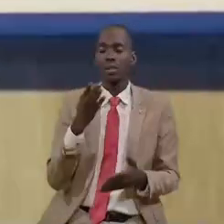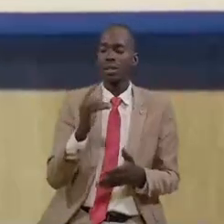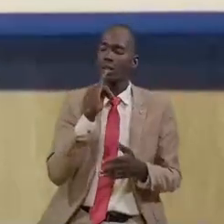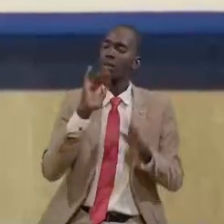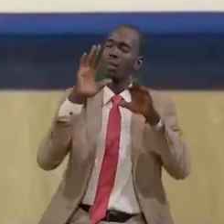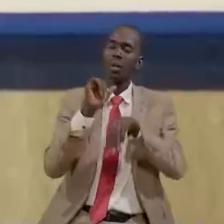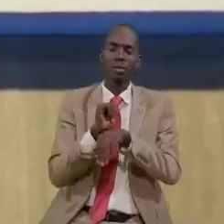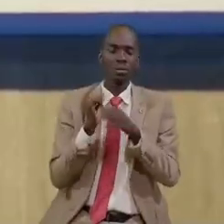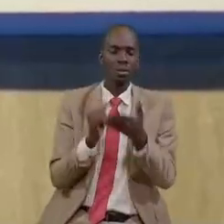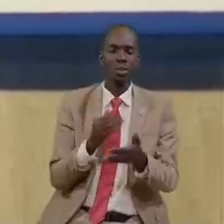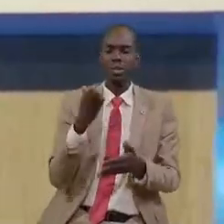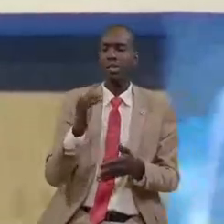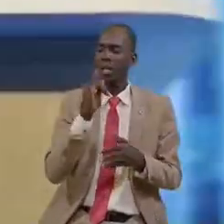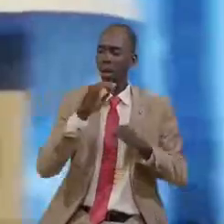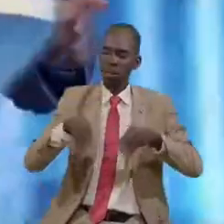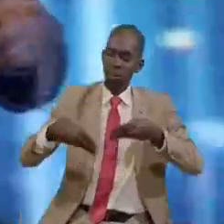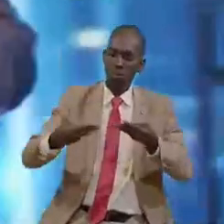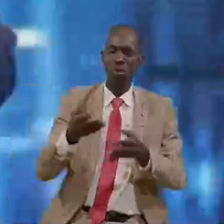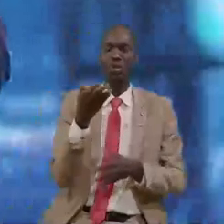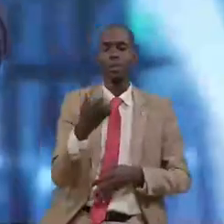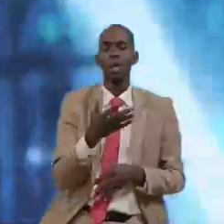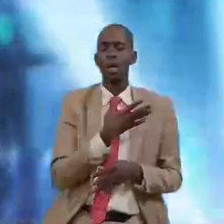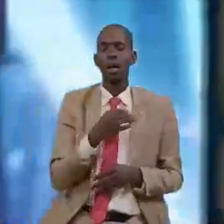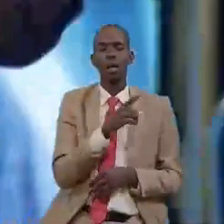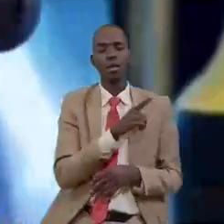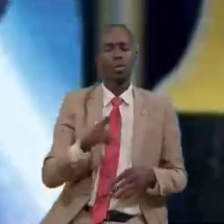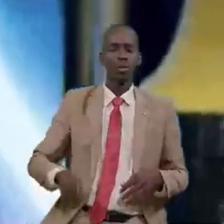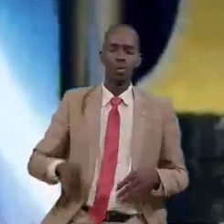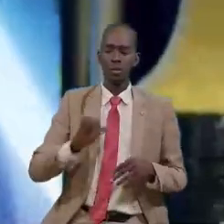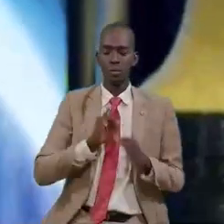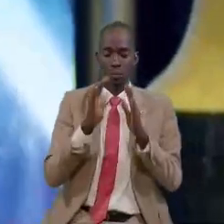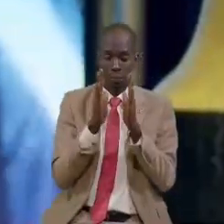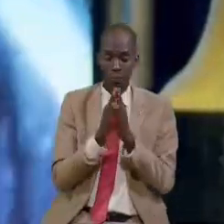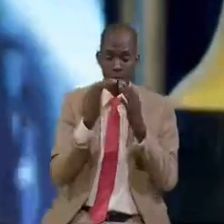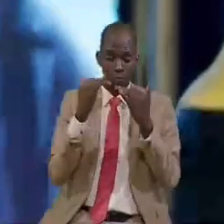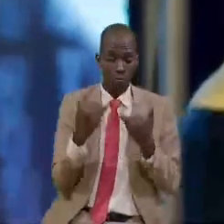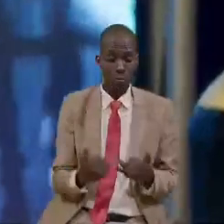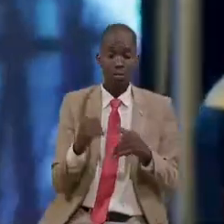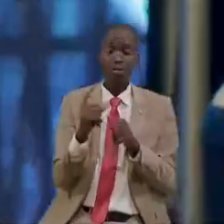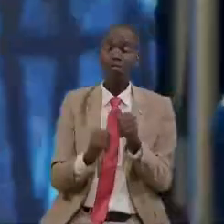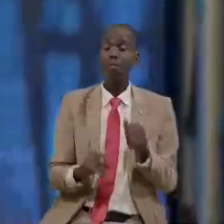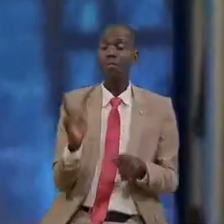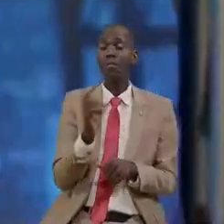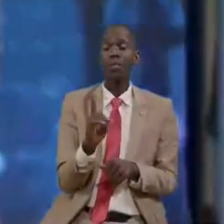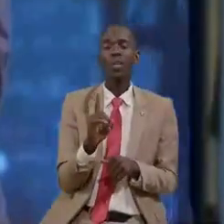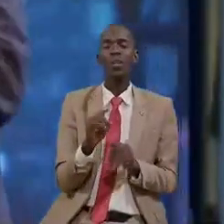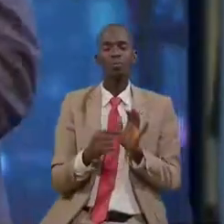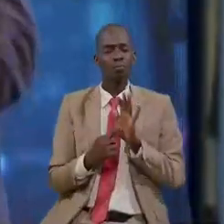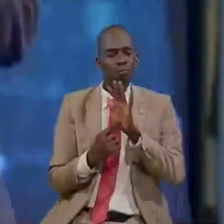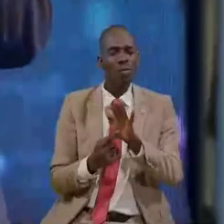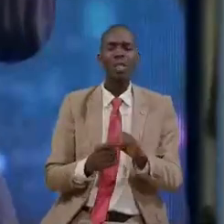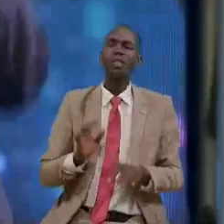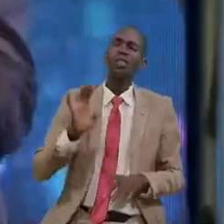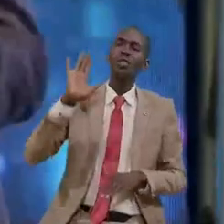il y a la provision là-bas. Seigneur, je prie que maintenant, partout, manifeste ta puissance